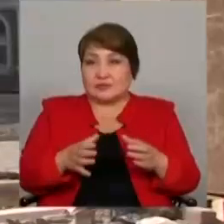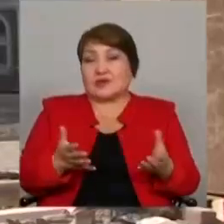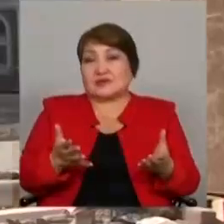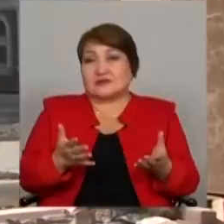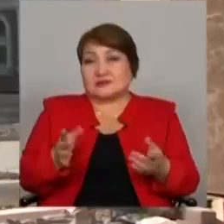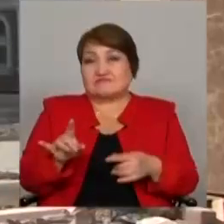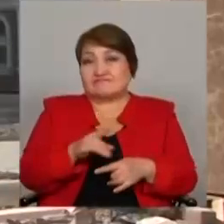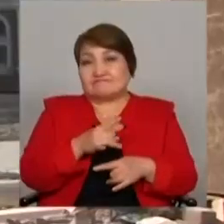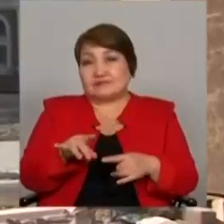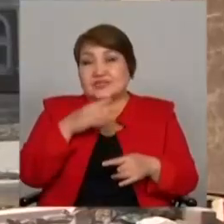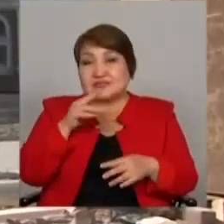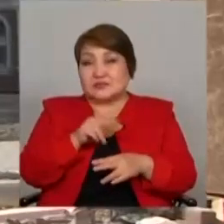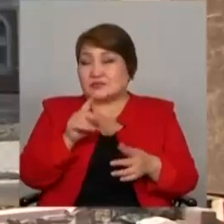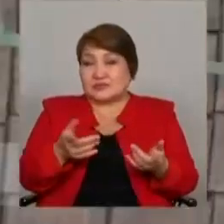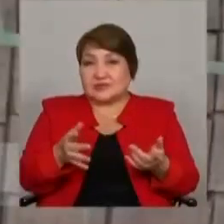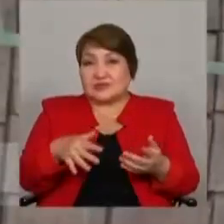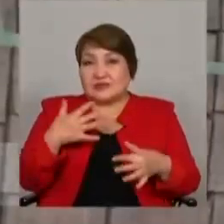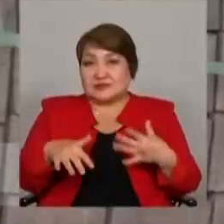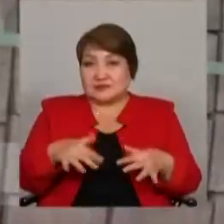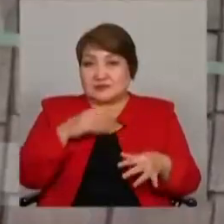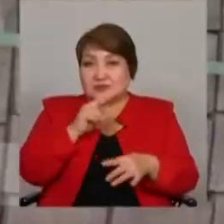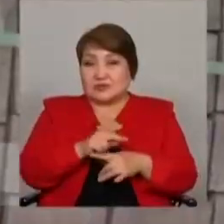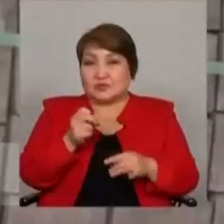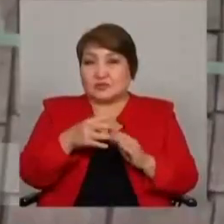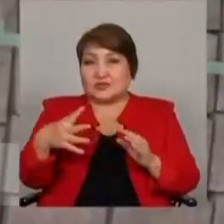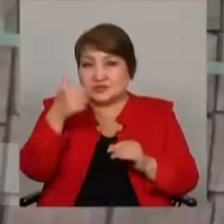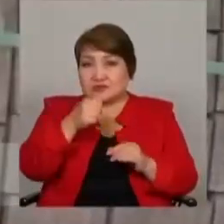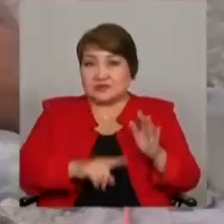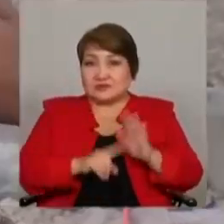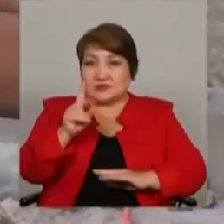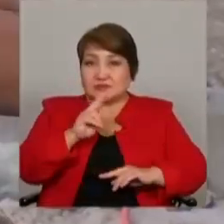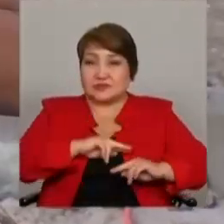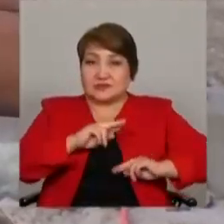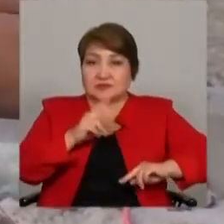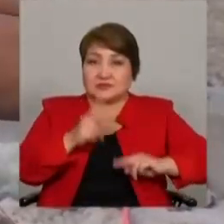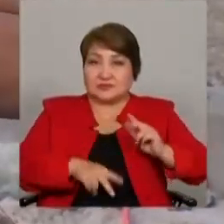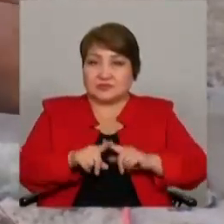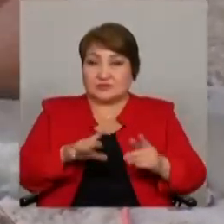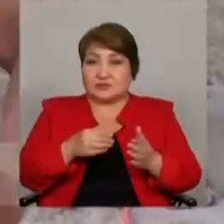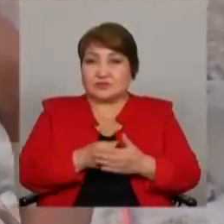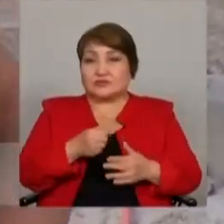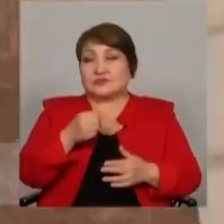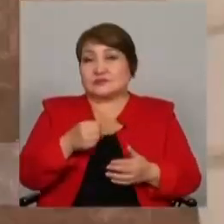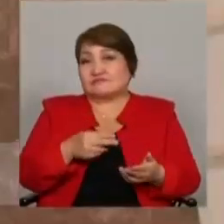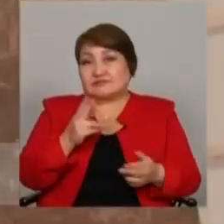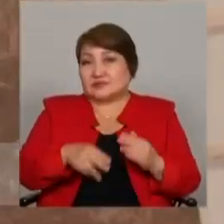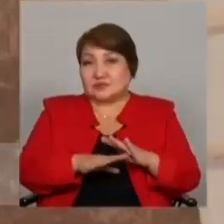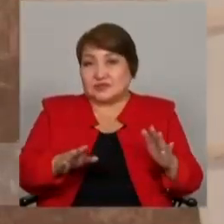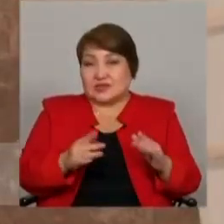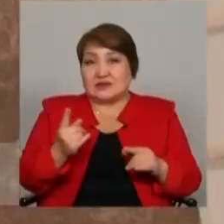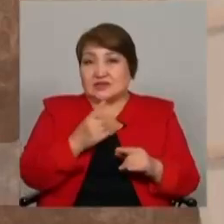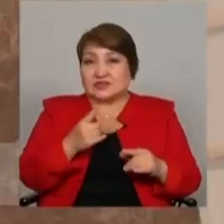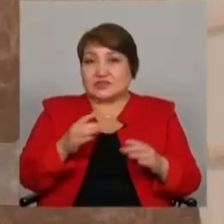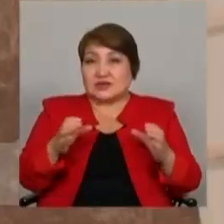5 қабатты бұл тұрғын үйдің құрылысы 2015-те салынып басталыпты. Кейін жылға жетер жетпестен аяқсыз қалған. Алғашқы мердігер компания